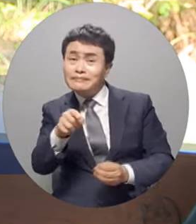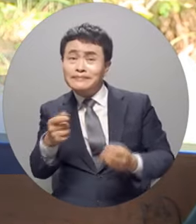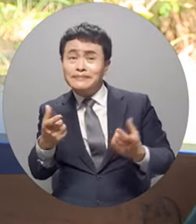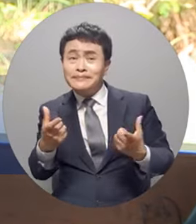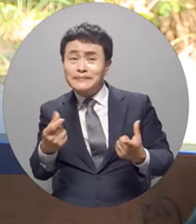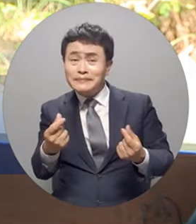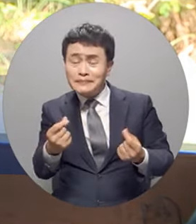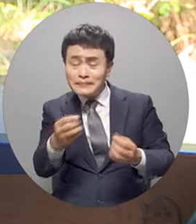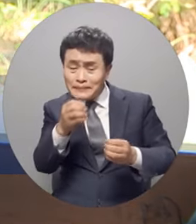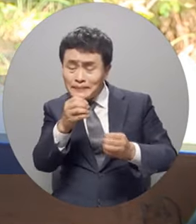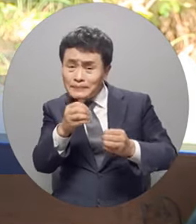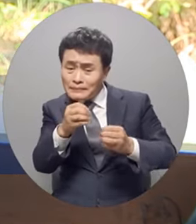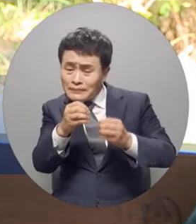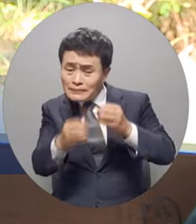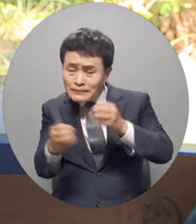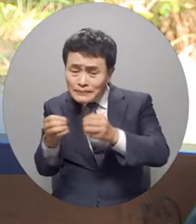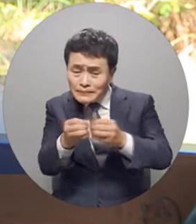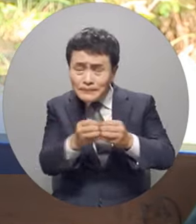그 소설 방법을